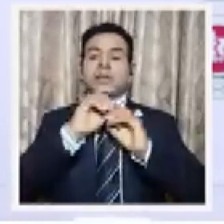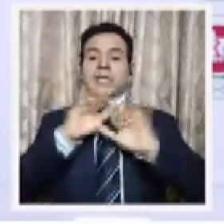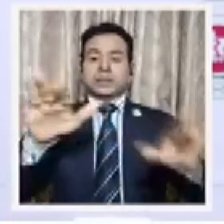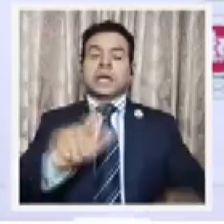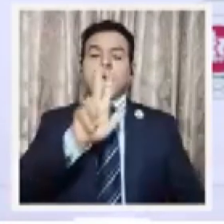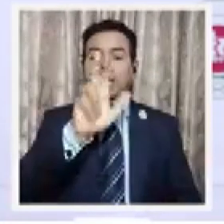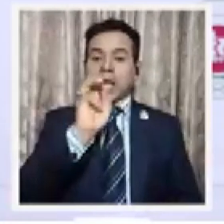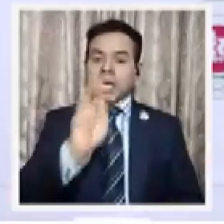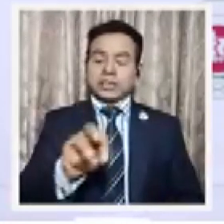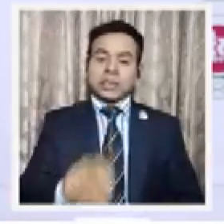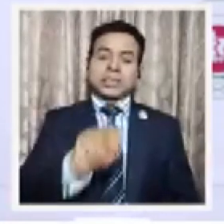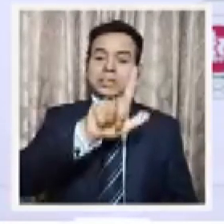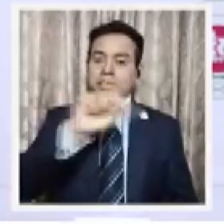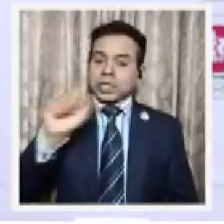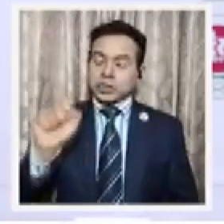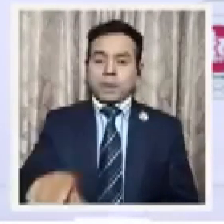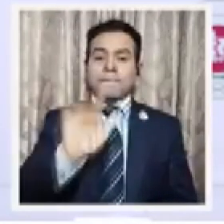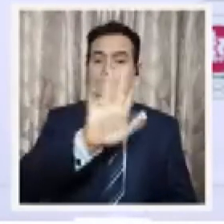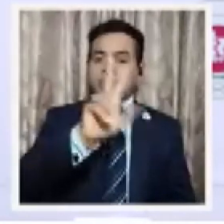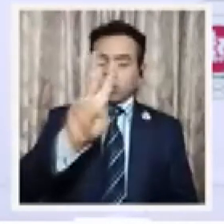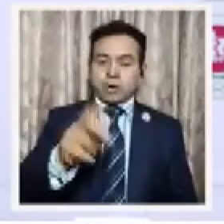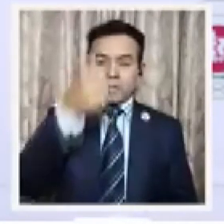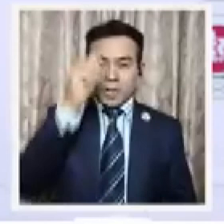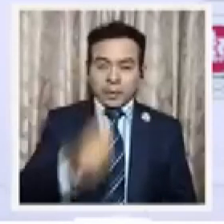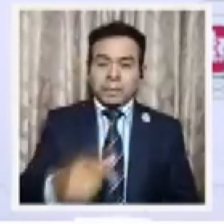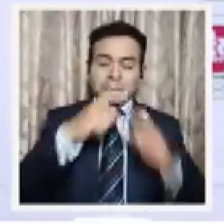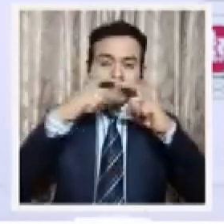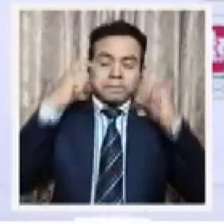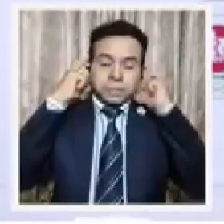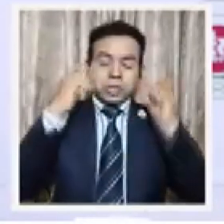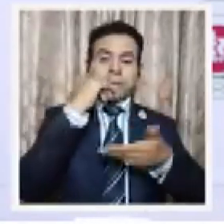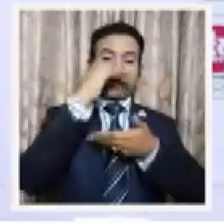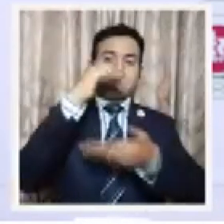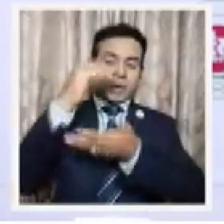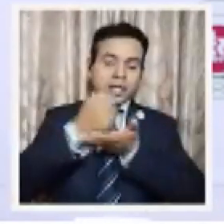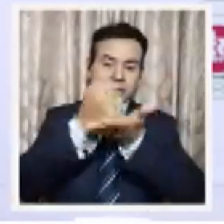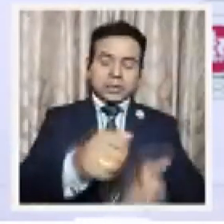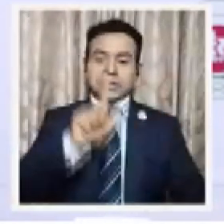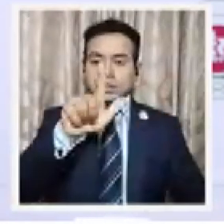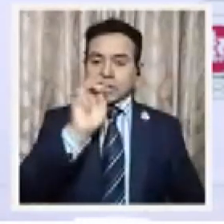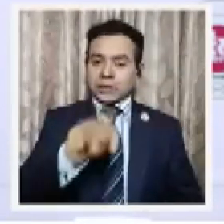সুরক্ষা সামগ্রী বিতরণের তথ্য, 24 ঘন্টায় বিভিন্ন ক্যাটাগরির গ্লাভস বিতরণ করা হয়েছে